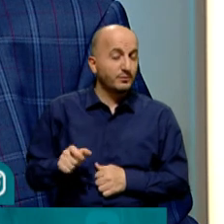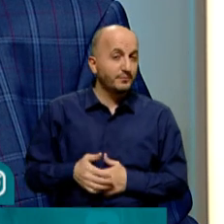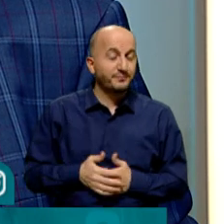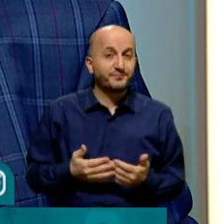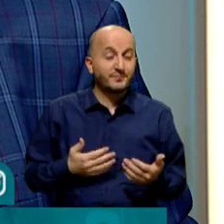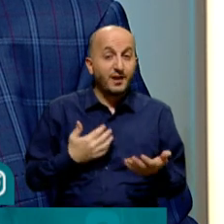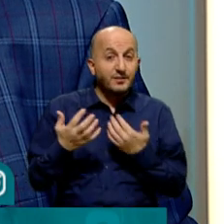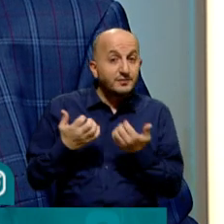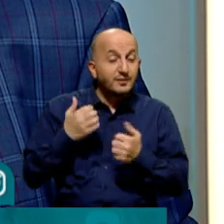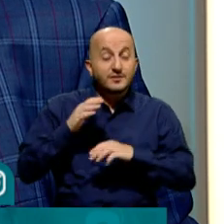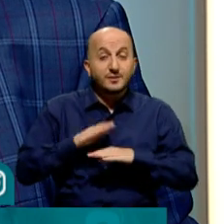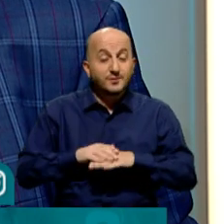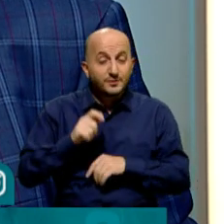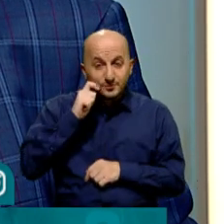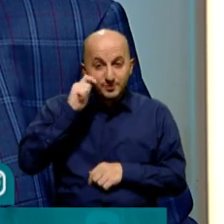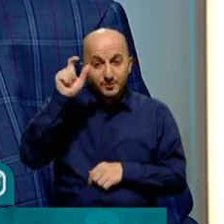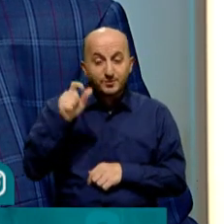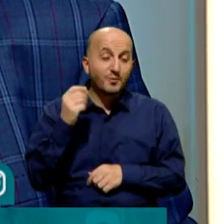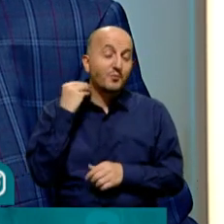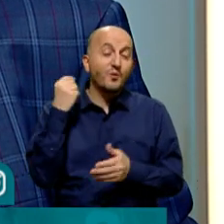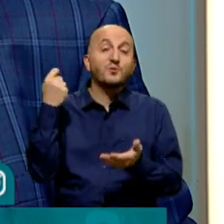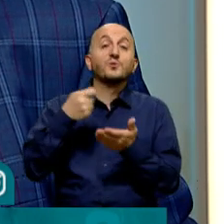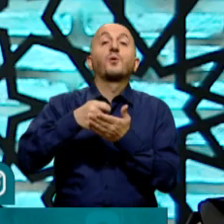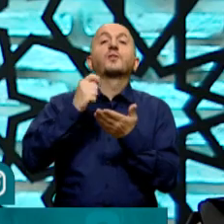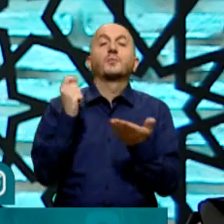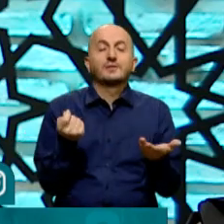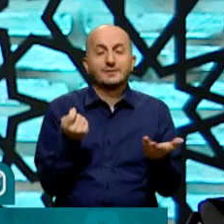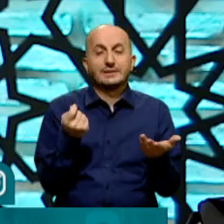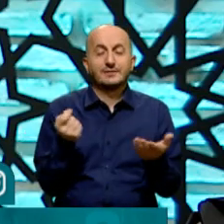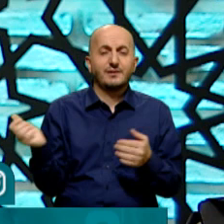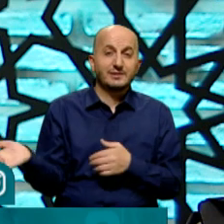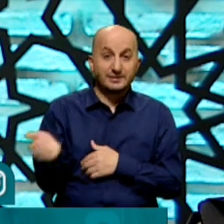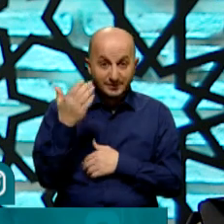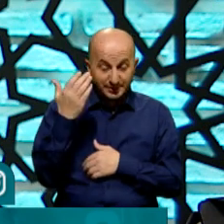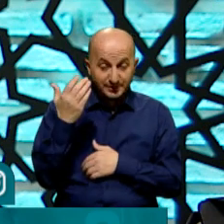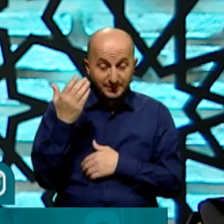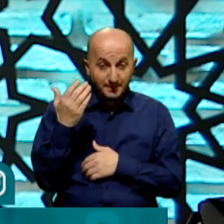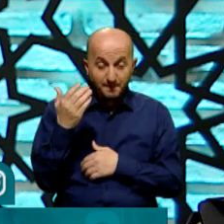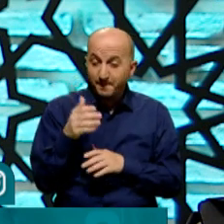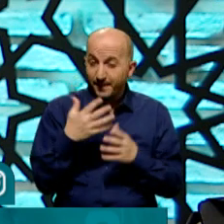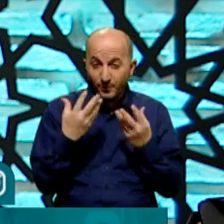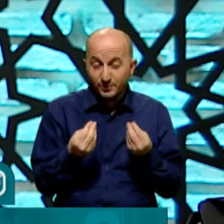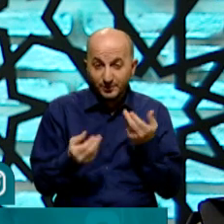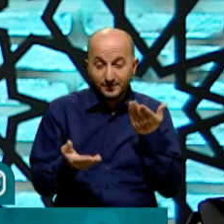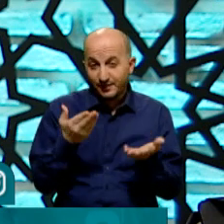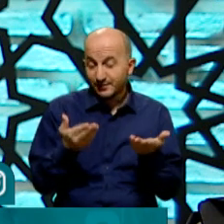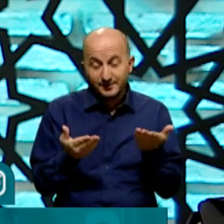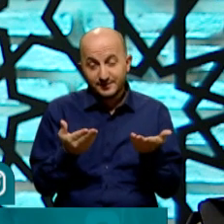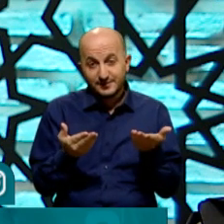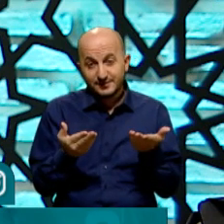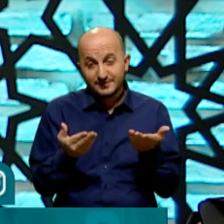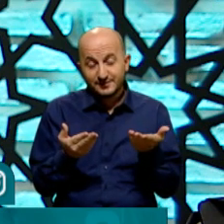kulla alışveriş yapsaydı, Müslüman bir kul borcunu ödemeseydi ve gitseydi. Ahirette ne olacaktı? Ne